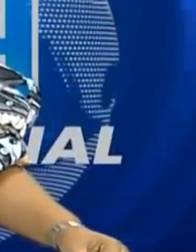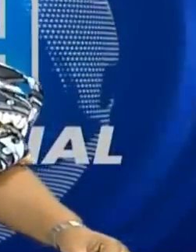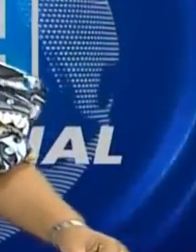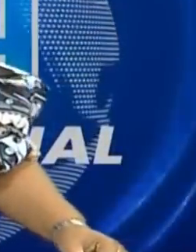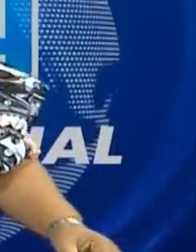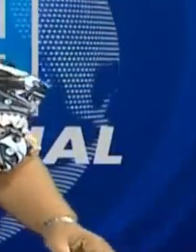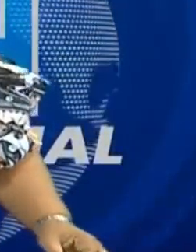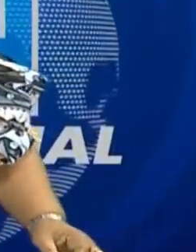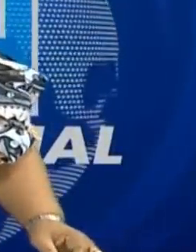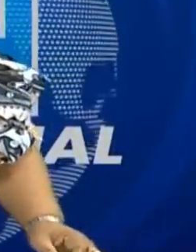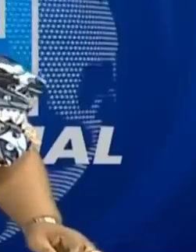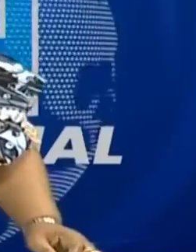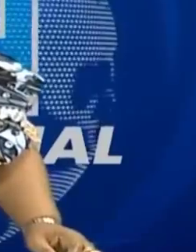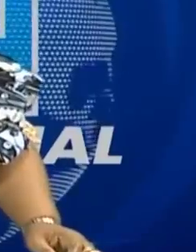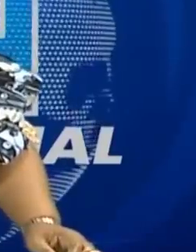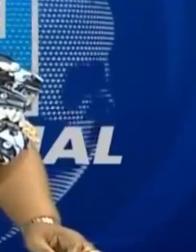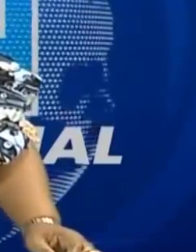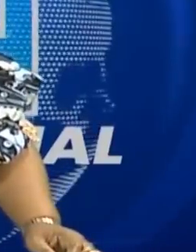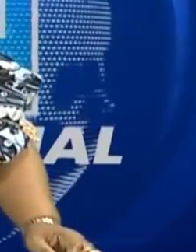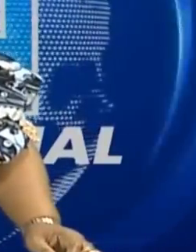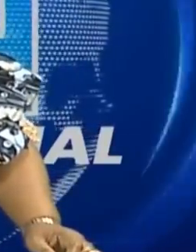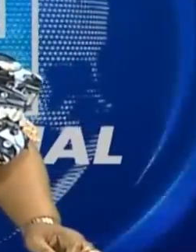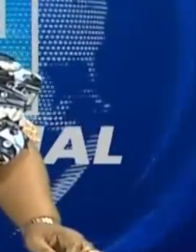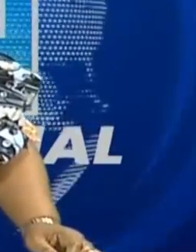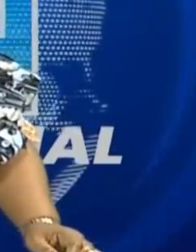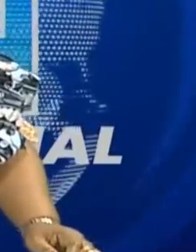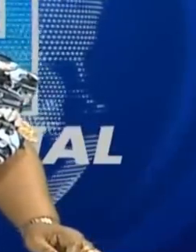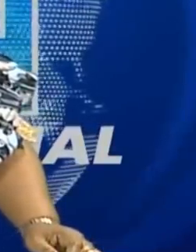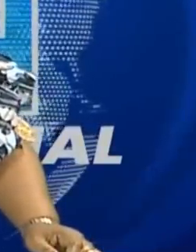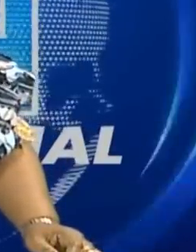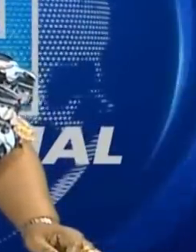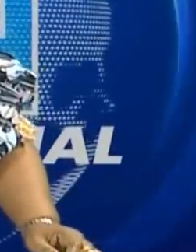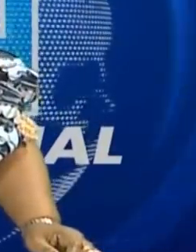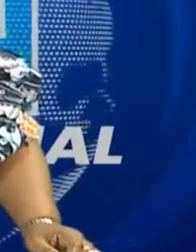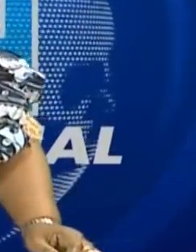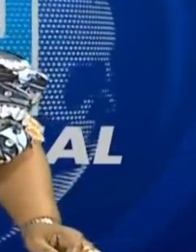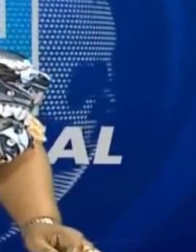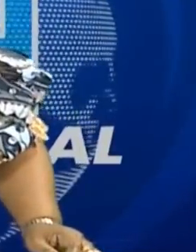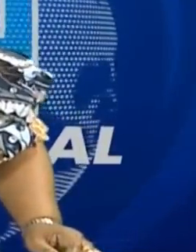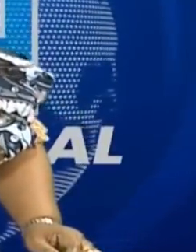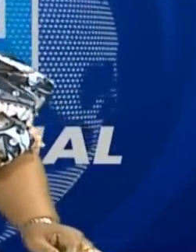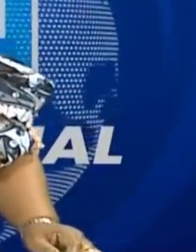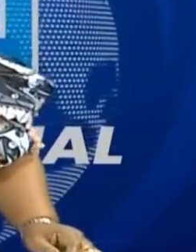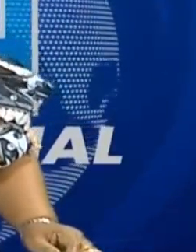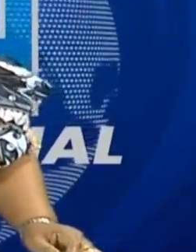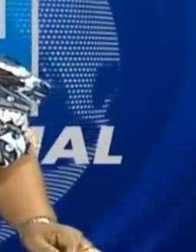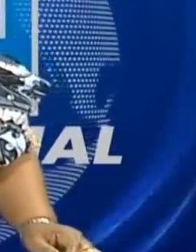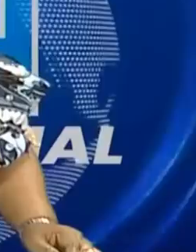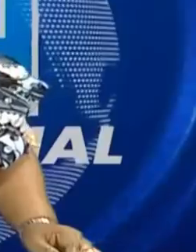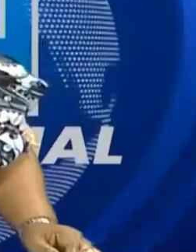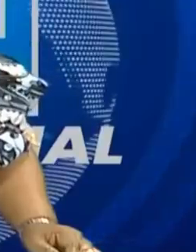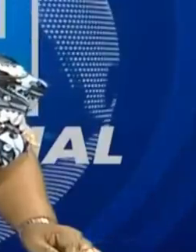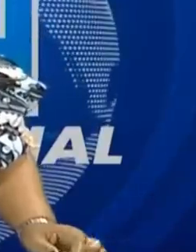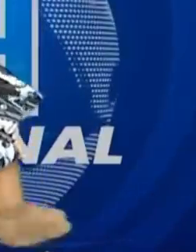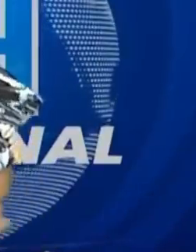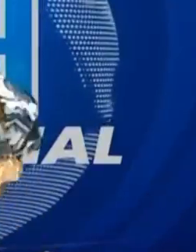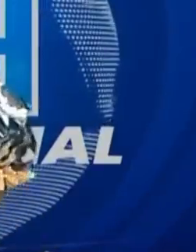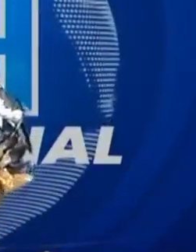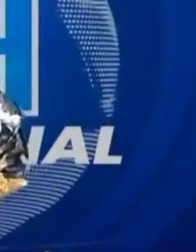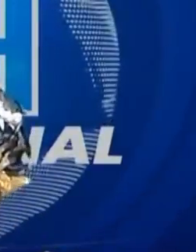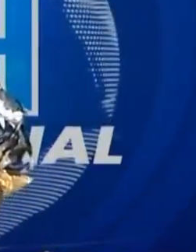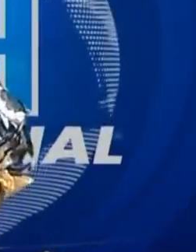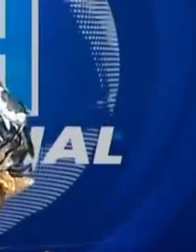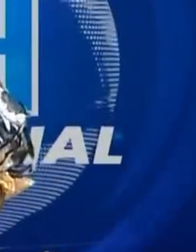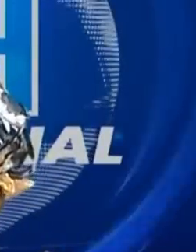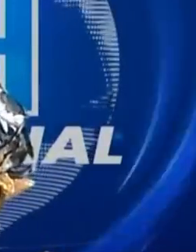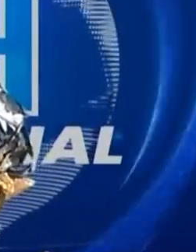travaux de clôture sont en cours et bien avant, une délégation européenne d'observation électorale a échangé avec le président du Sénat qui